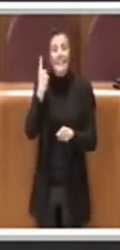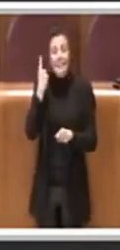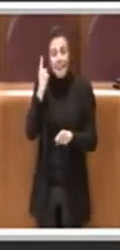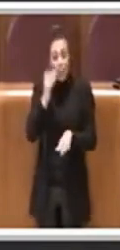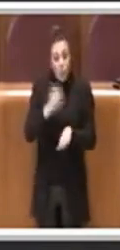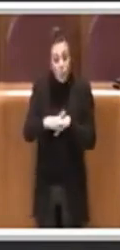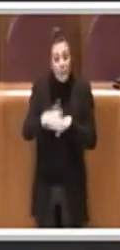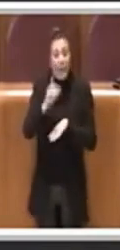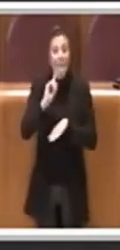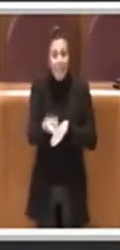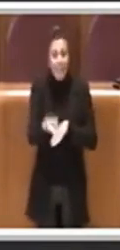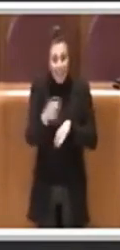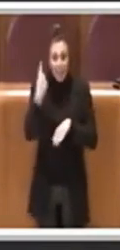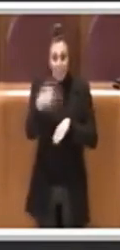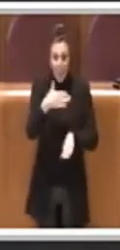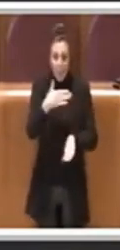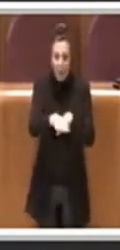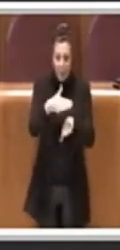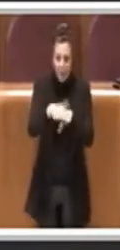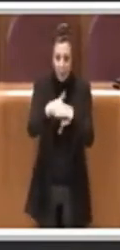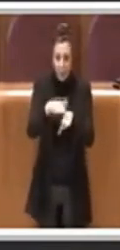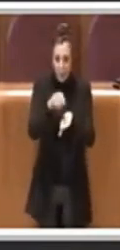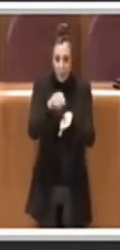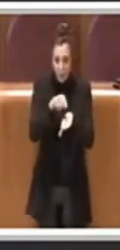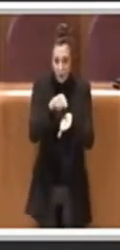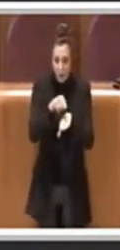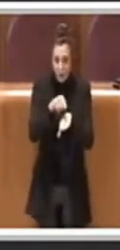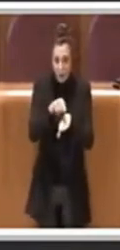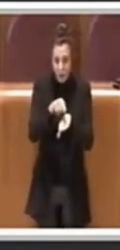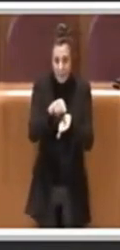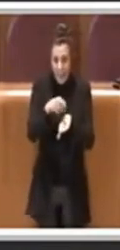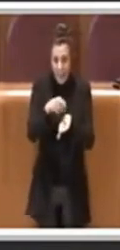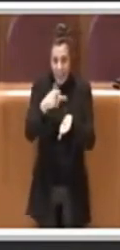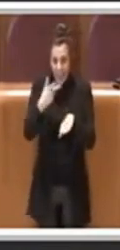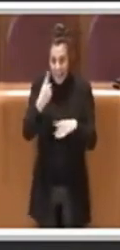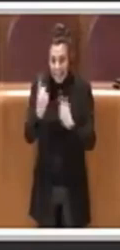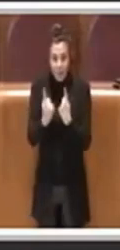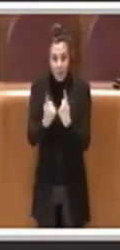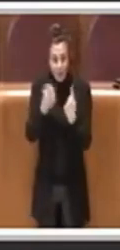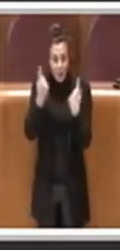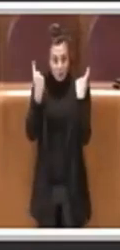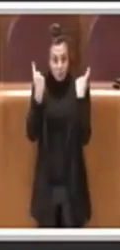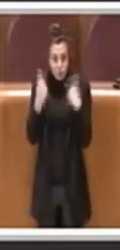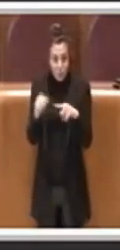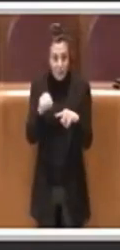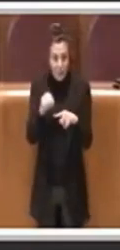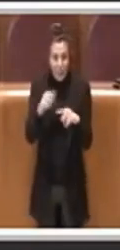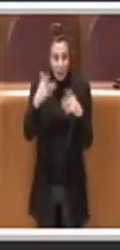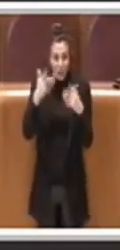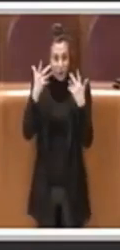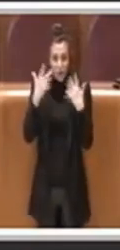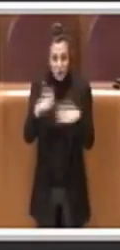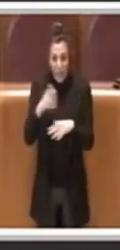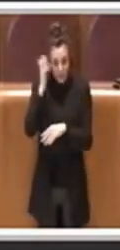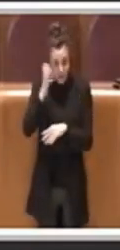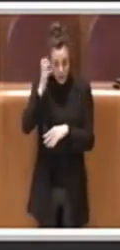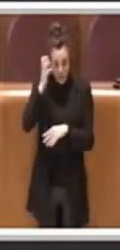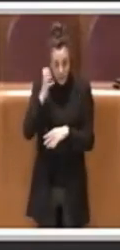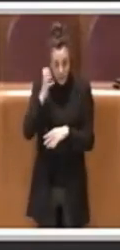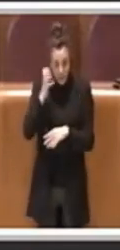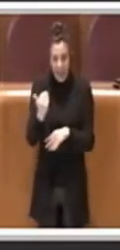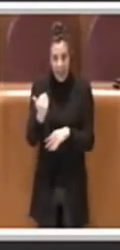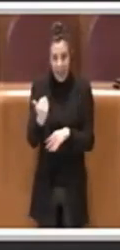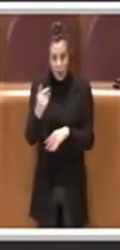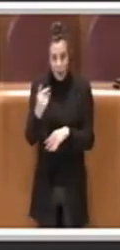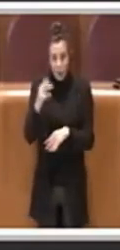sequenzialità diciamo che ad oggi la storia la situazione questa che già da questo gennaio quindi gennaio